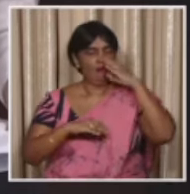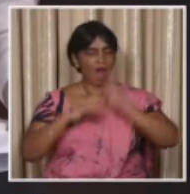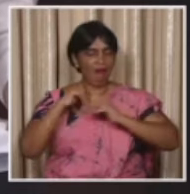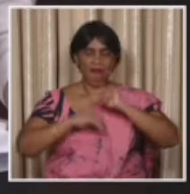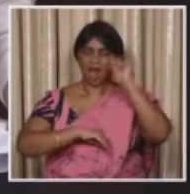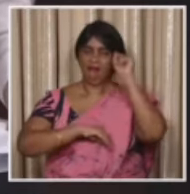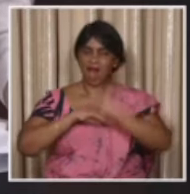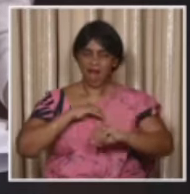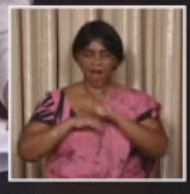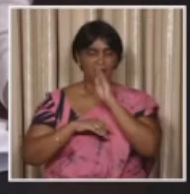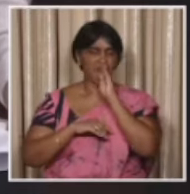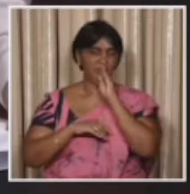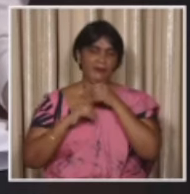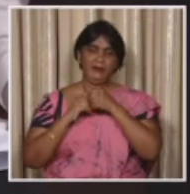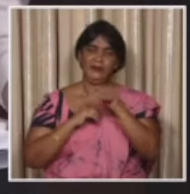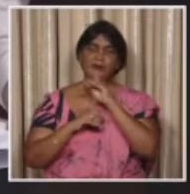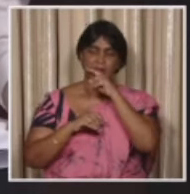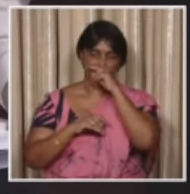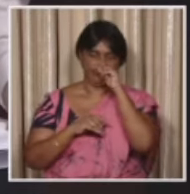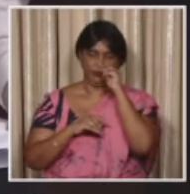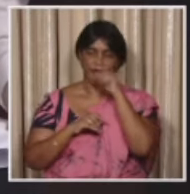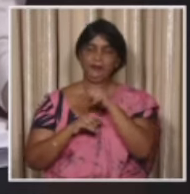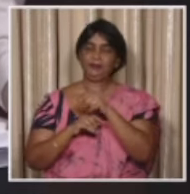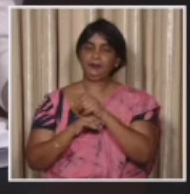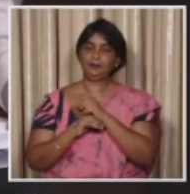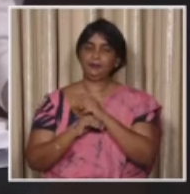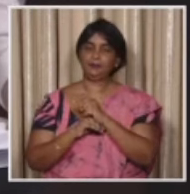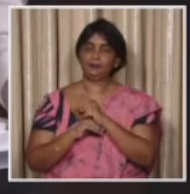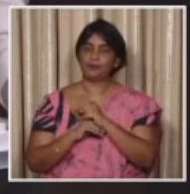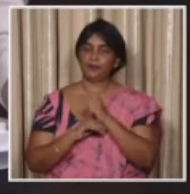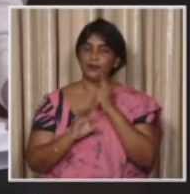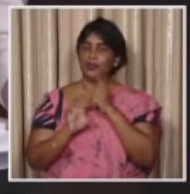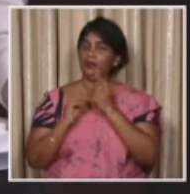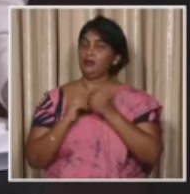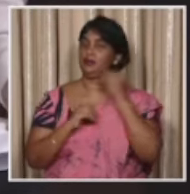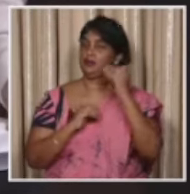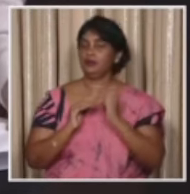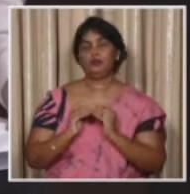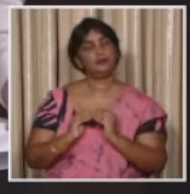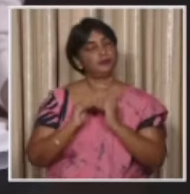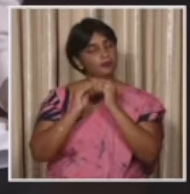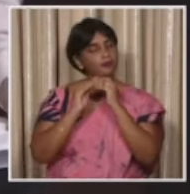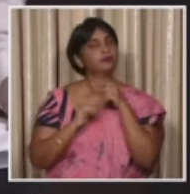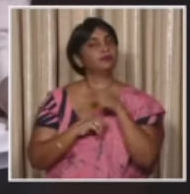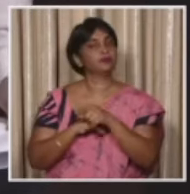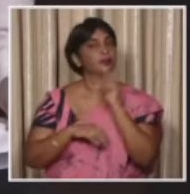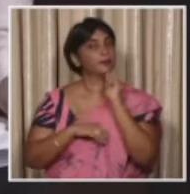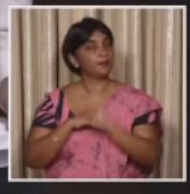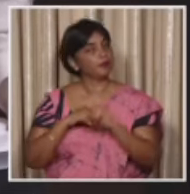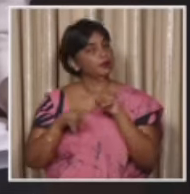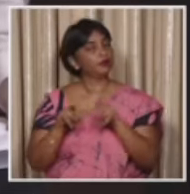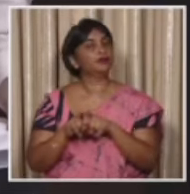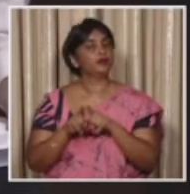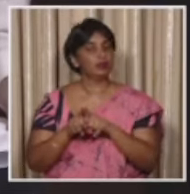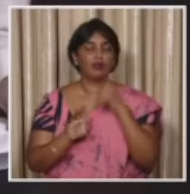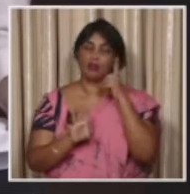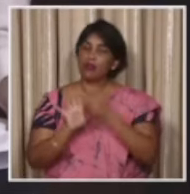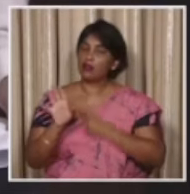එක, ඇනුවල් පව ප්‍රොක්‍යුමන්ට් ප්ලෑන් එක, මේ ඔක්කොම